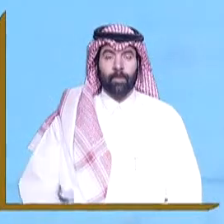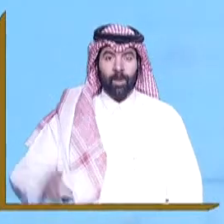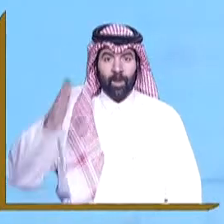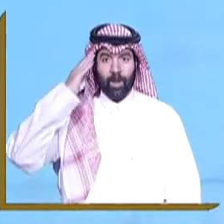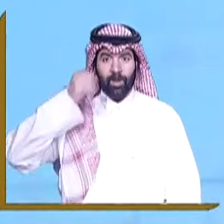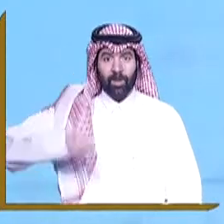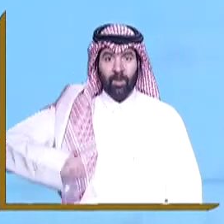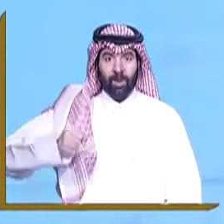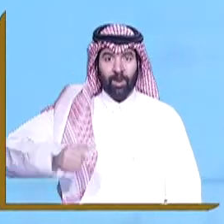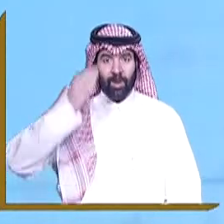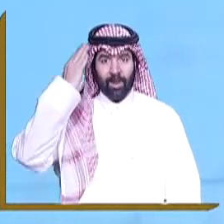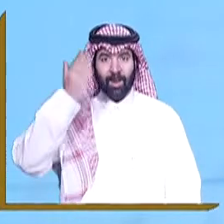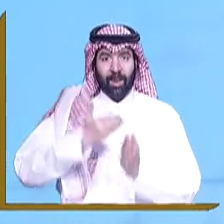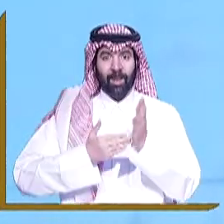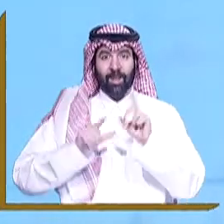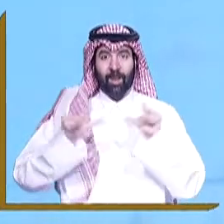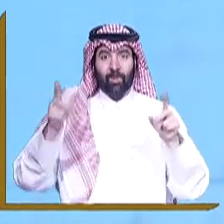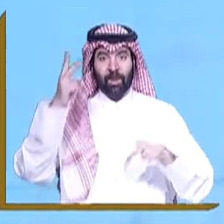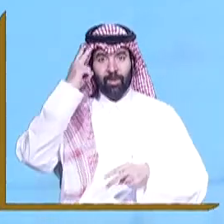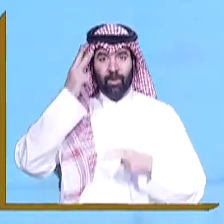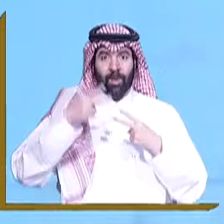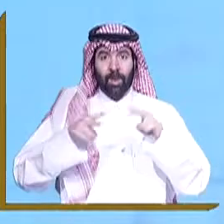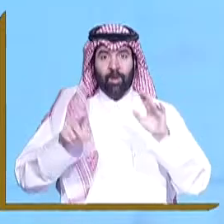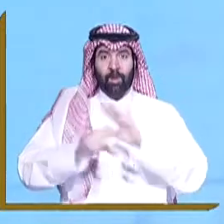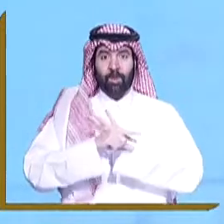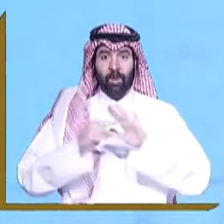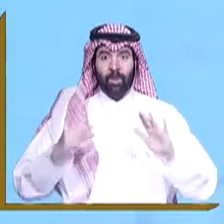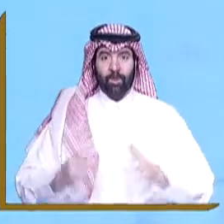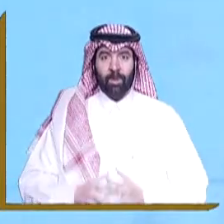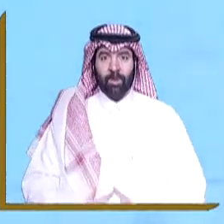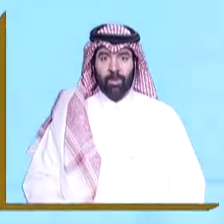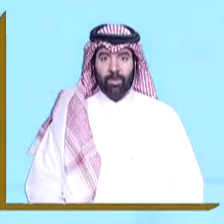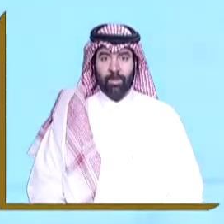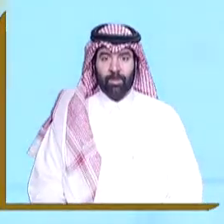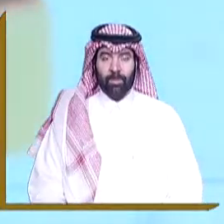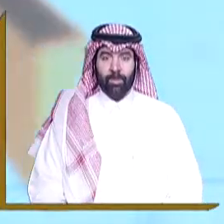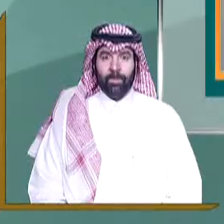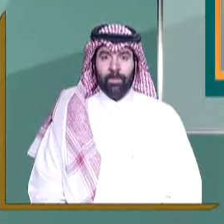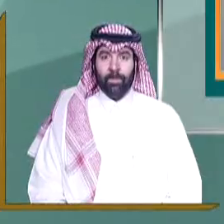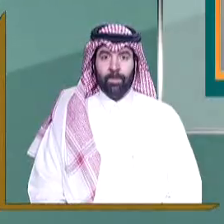أهلا بكم إلى نشرة الأخبار الرئيسة من قناة السعودية، نستهلها بالعناوين.